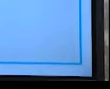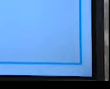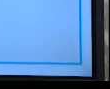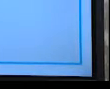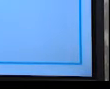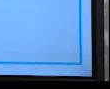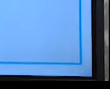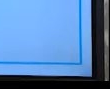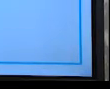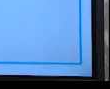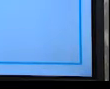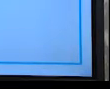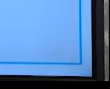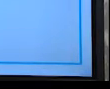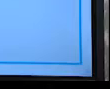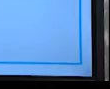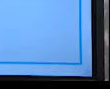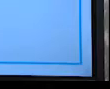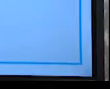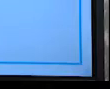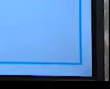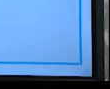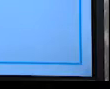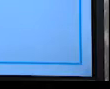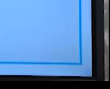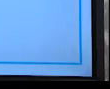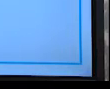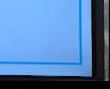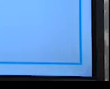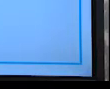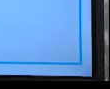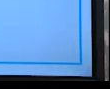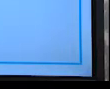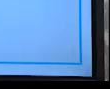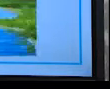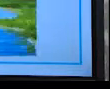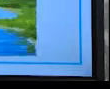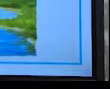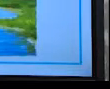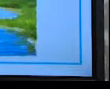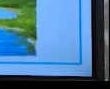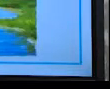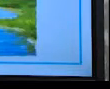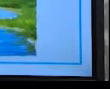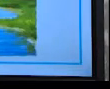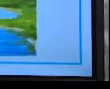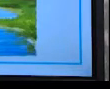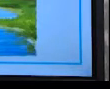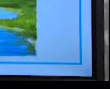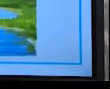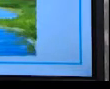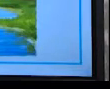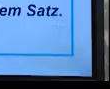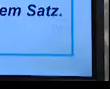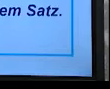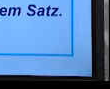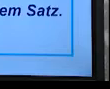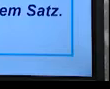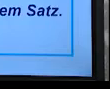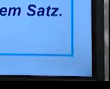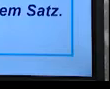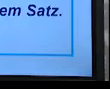Bauernhof, im Zeltlager, im Gebirge, an einem